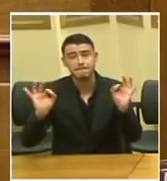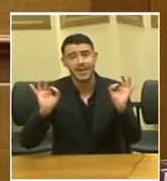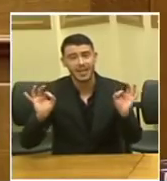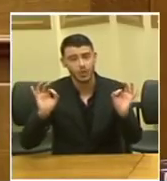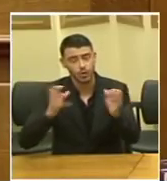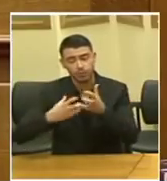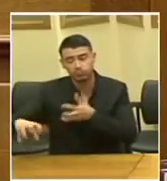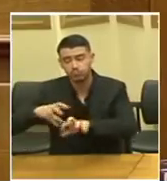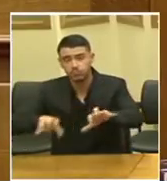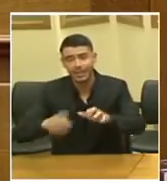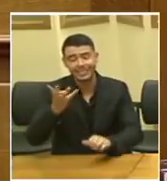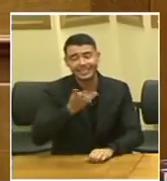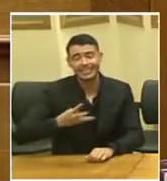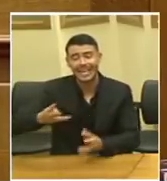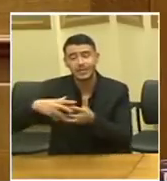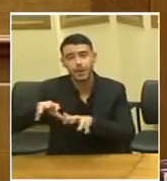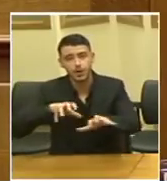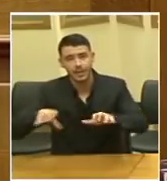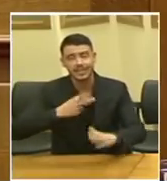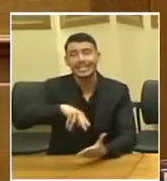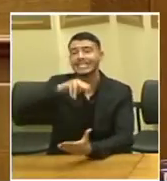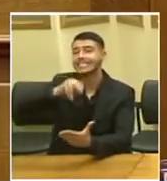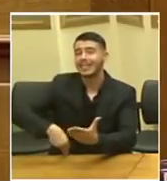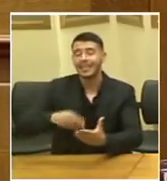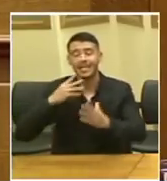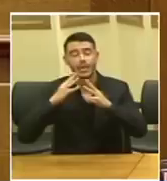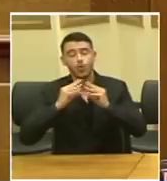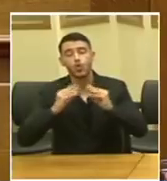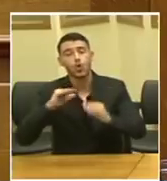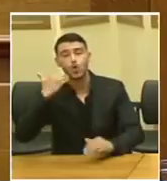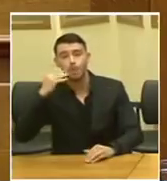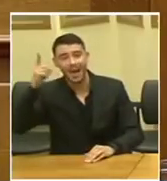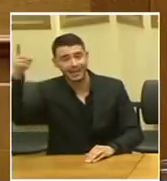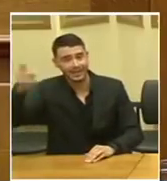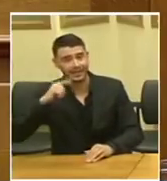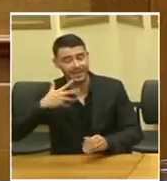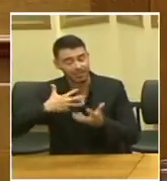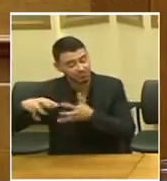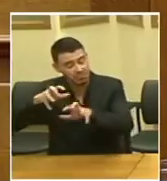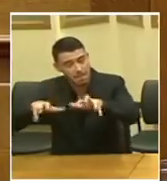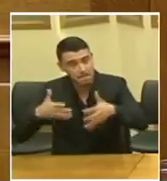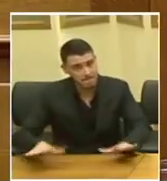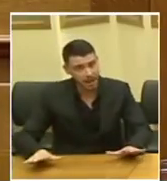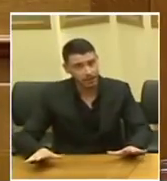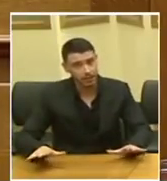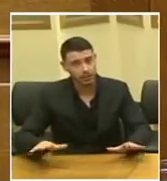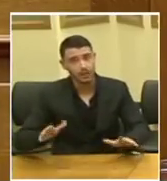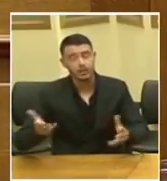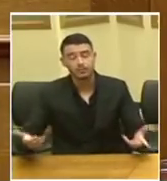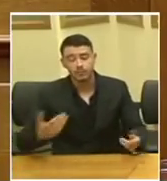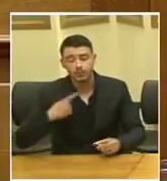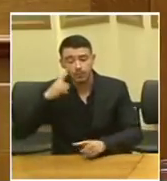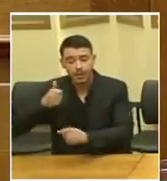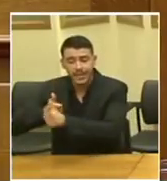περιοχές με τη συνθήκη του Βουκουρεστίου το 1913. Και όπως σας ακούω, ακολουθείτε τη γραμμή του